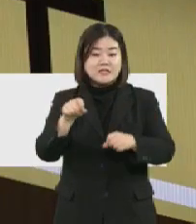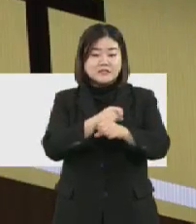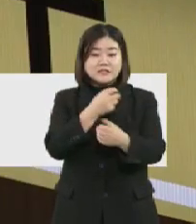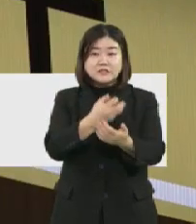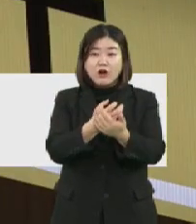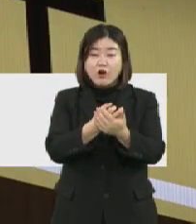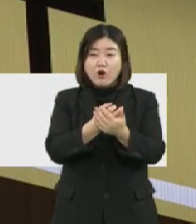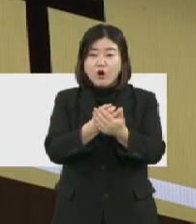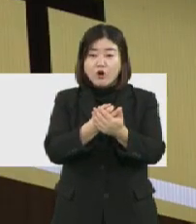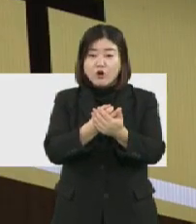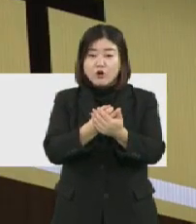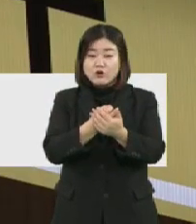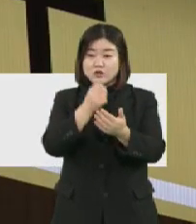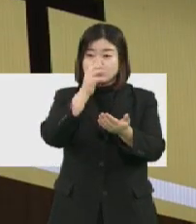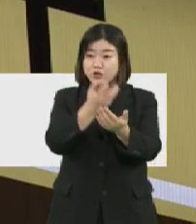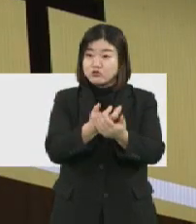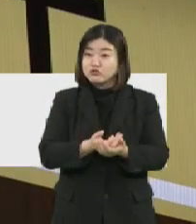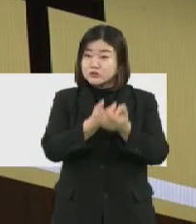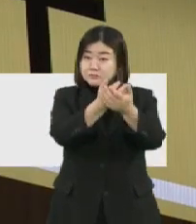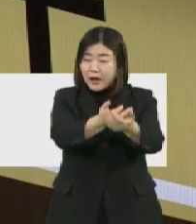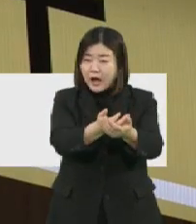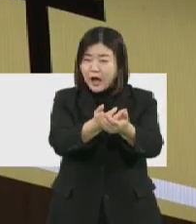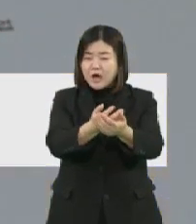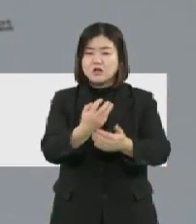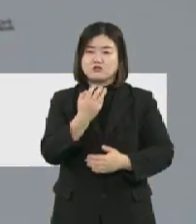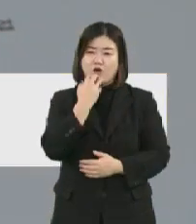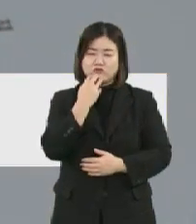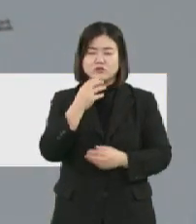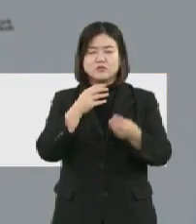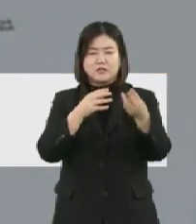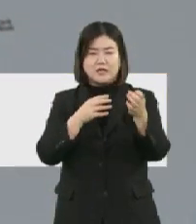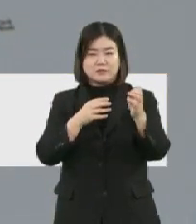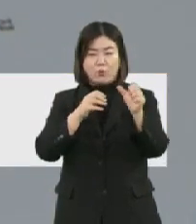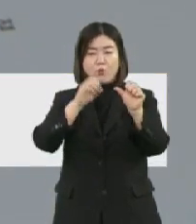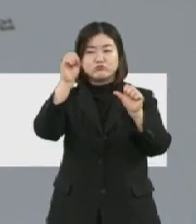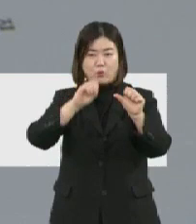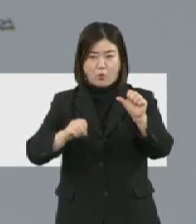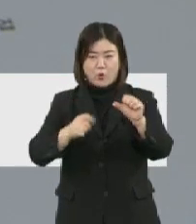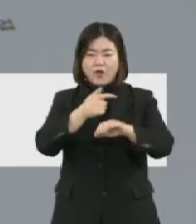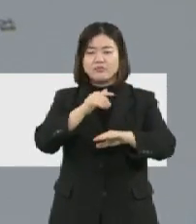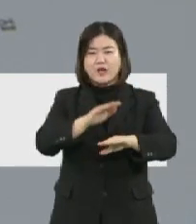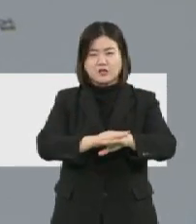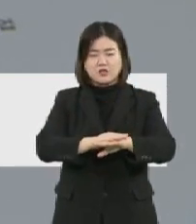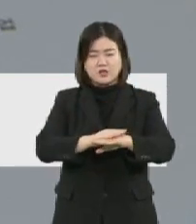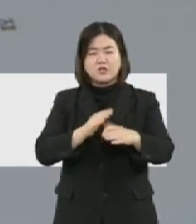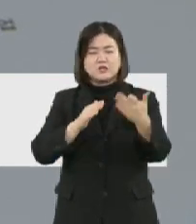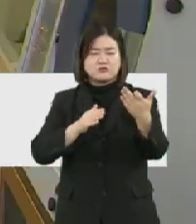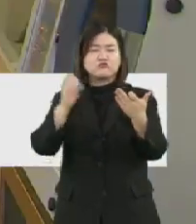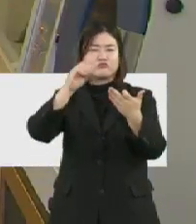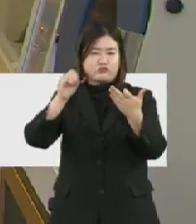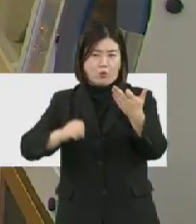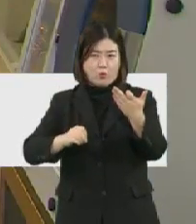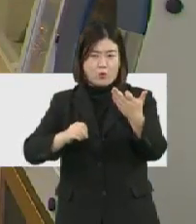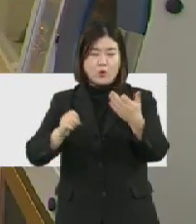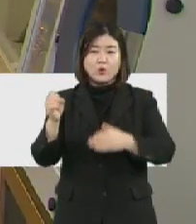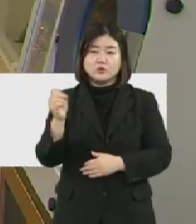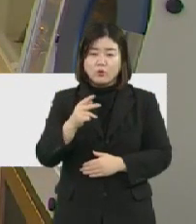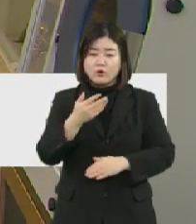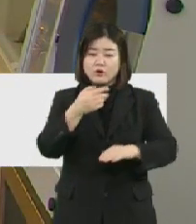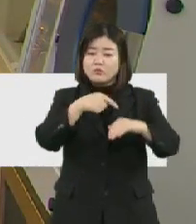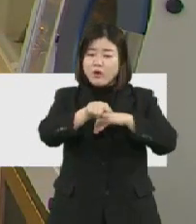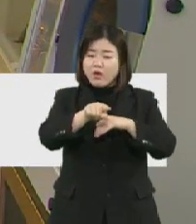건수 152,000 여권 가운데 수도 거니 45.6% 대전 29.7% 를 차지했고